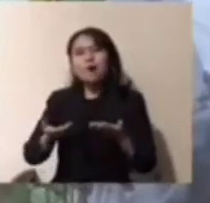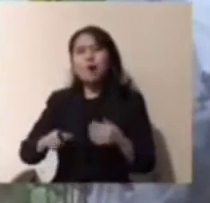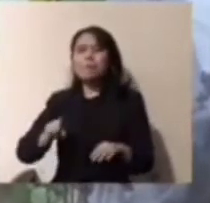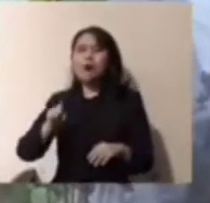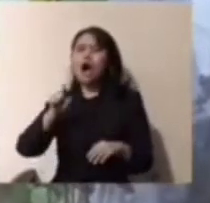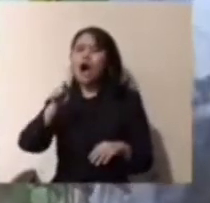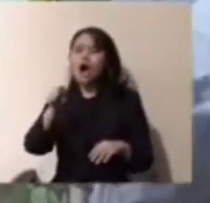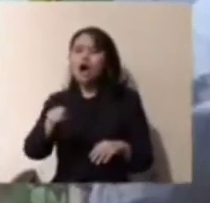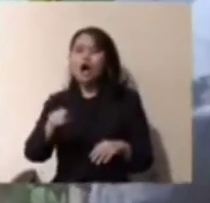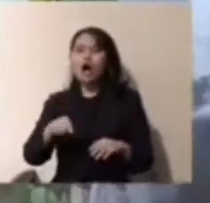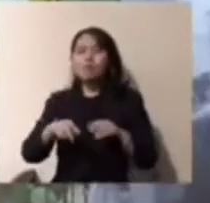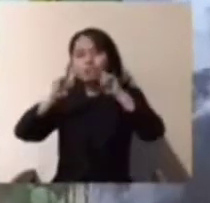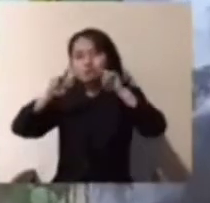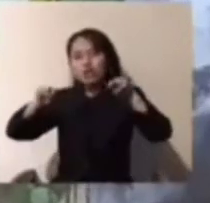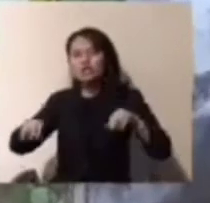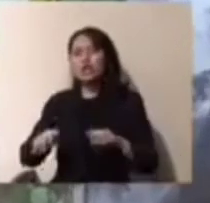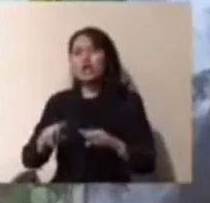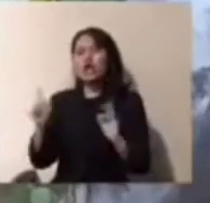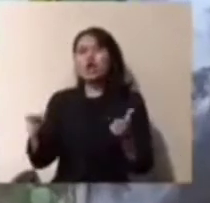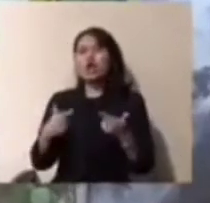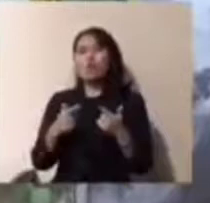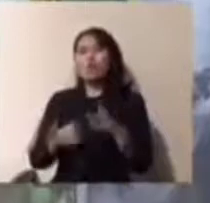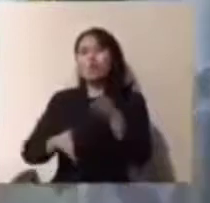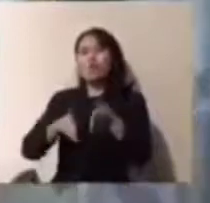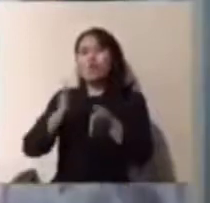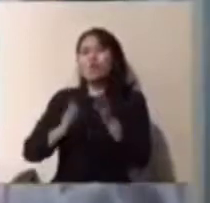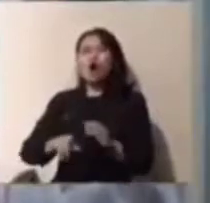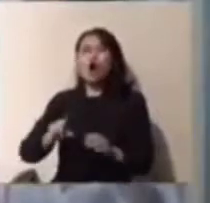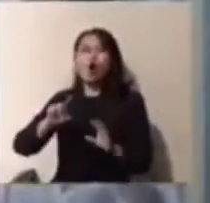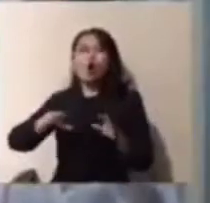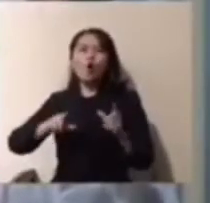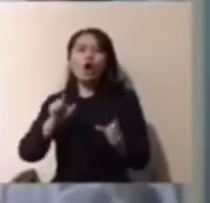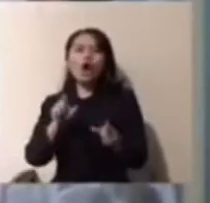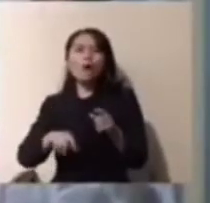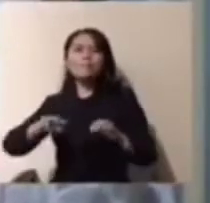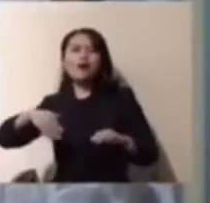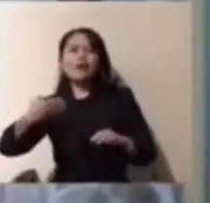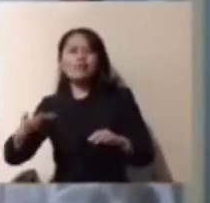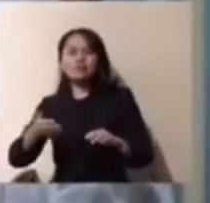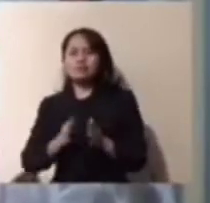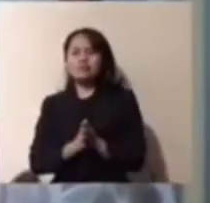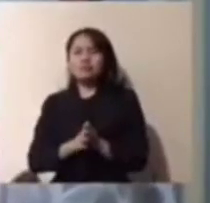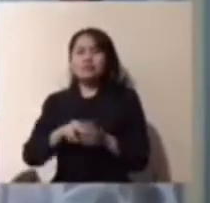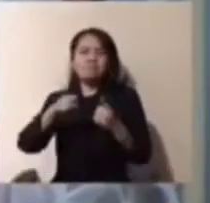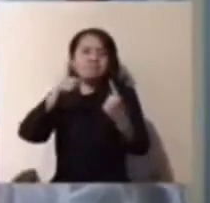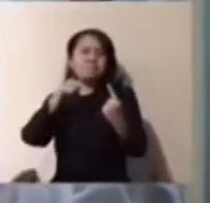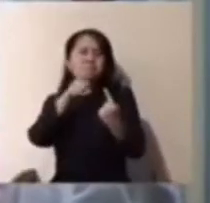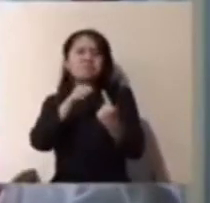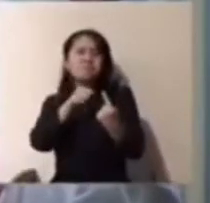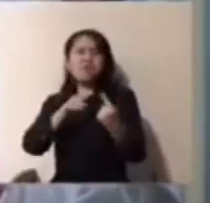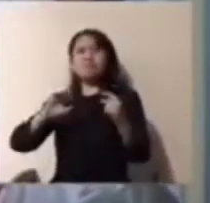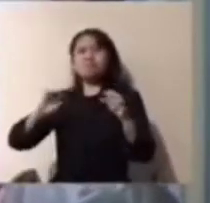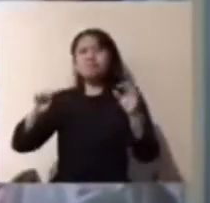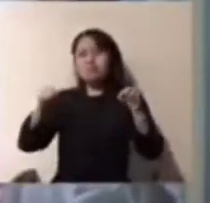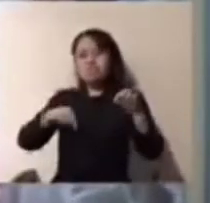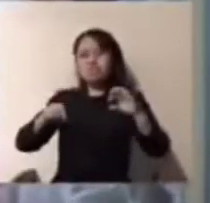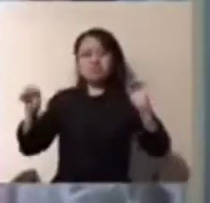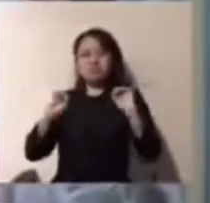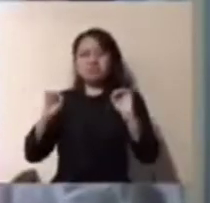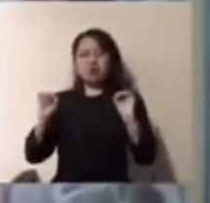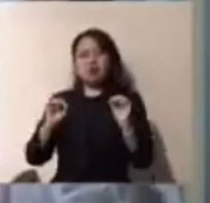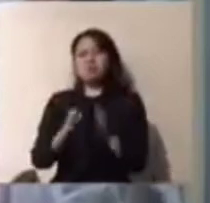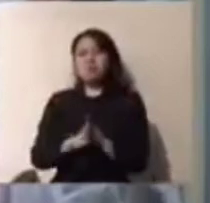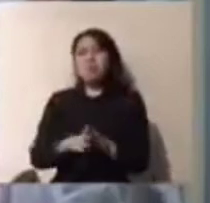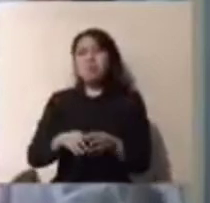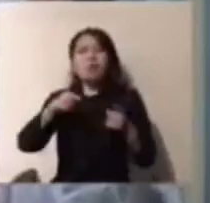"Mengapa kamu mencari yang hidup di antara orang mati? Dia tidak lagi di sini,